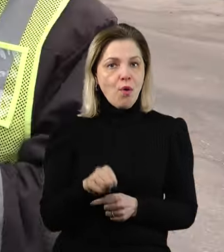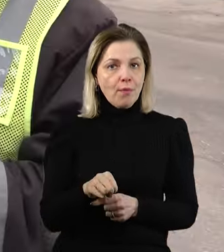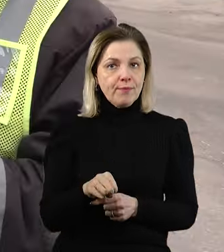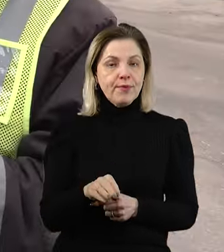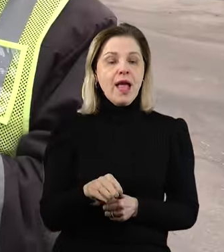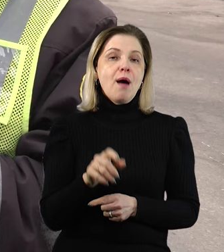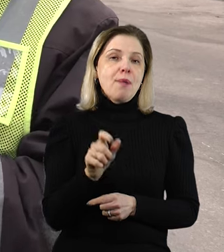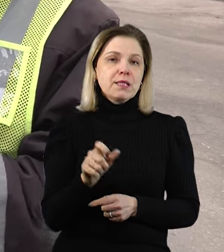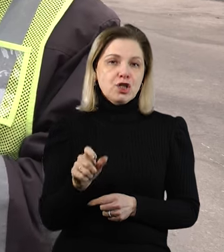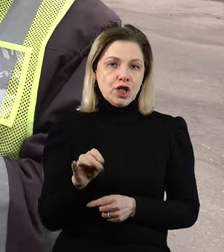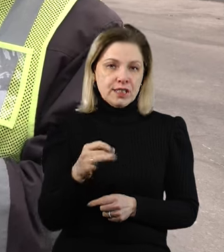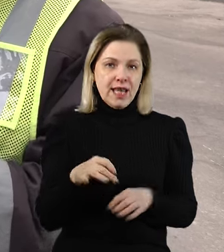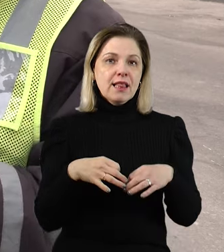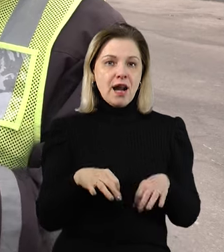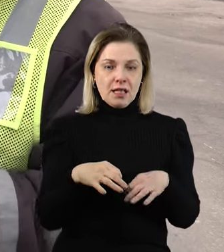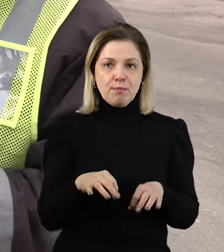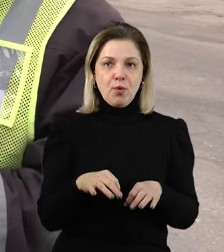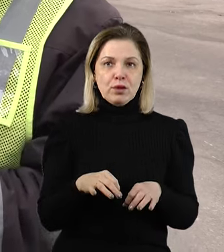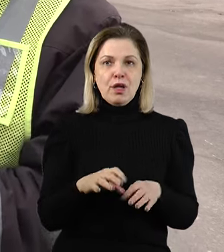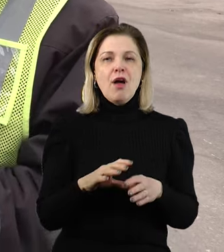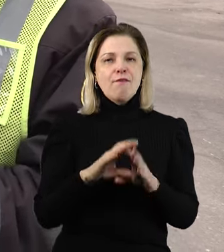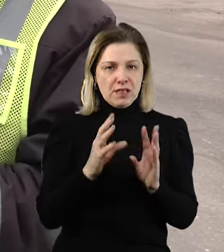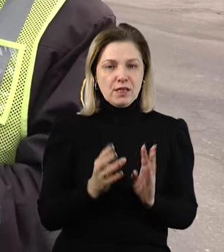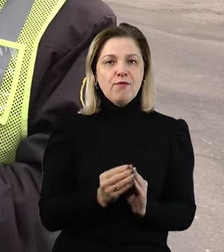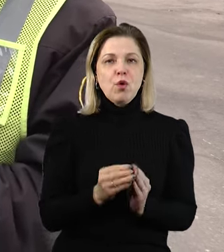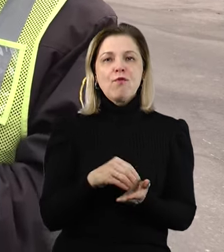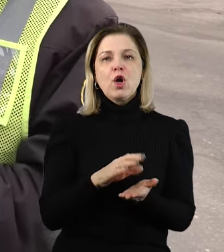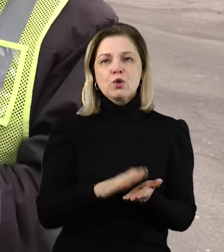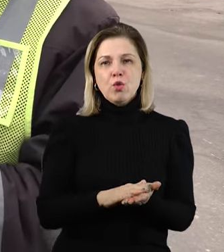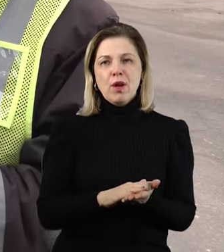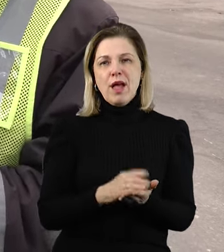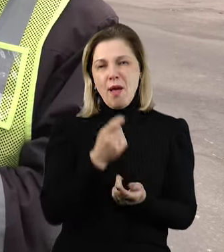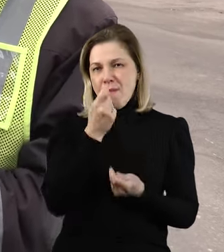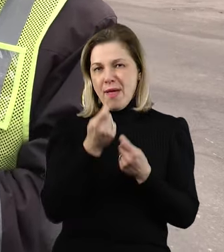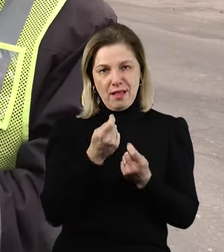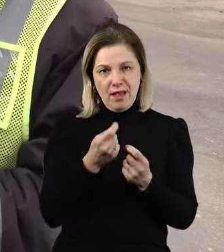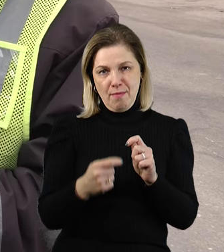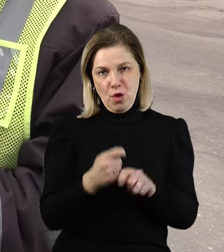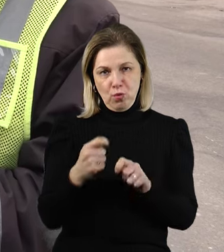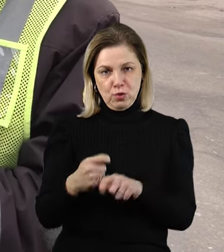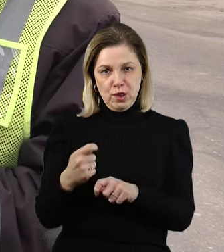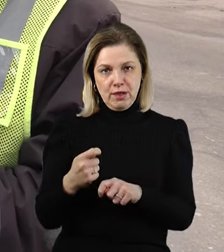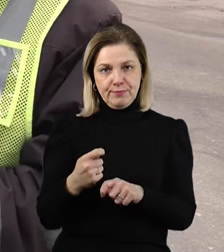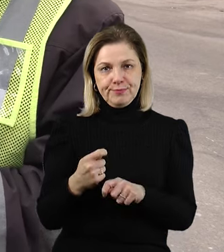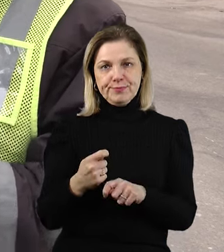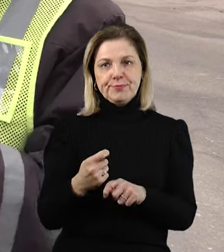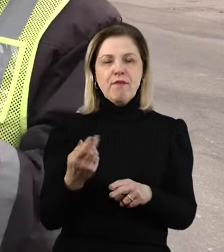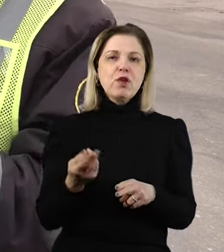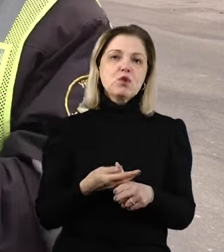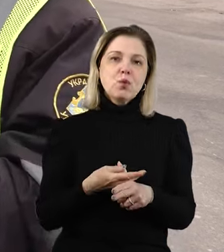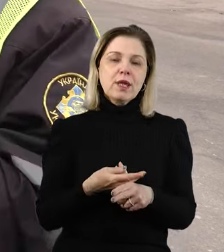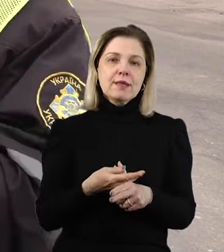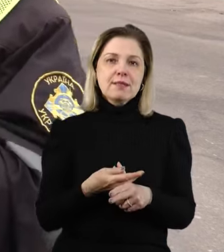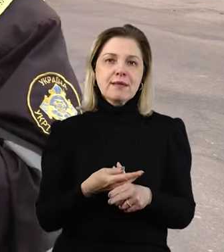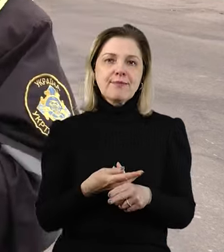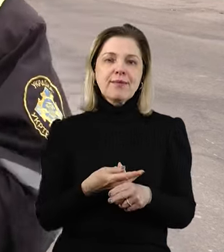На пасажирському транспорті в основному фіксуються мілкі правопорушення, тобто там відсутність